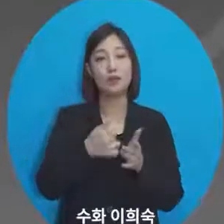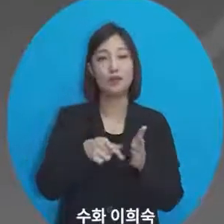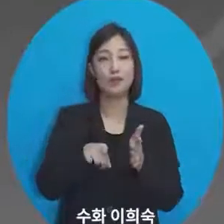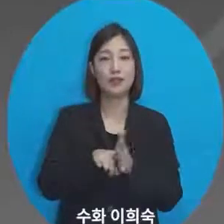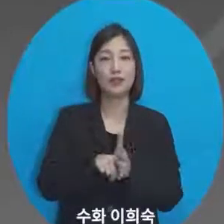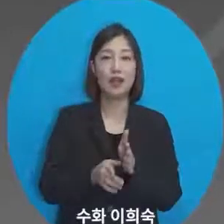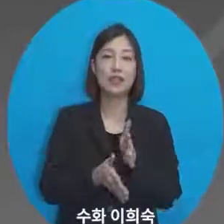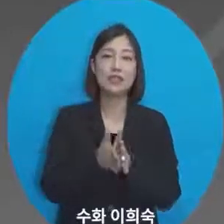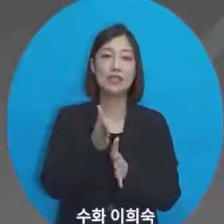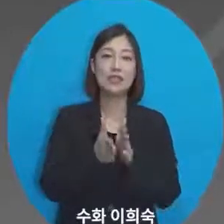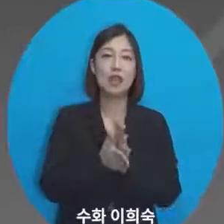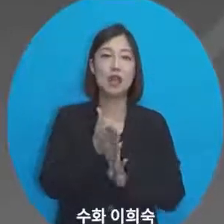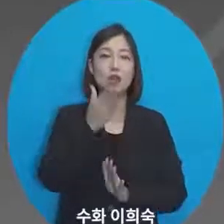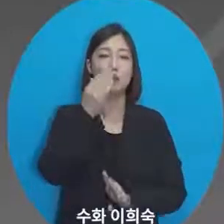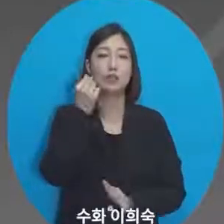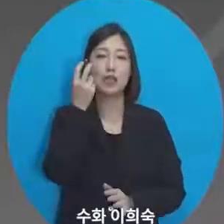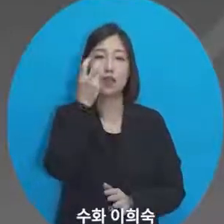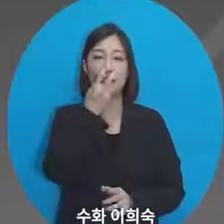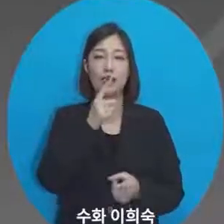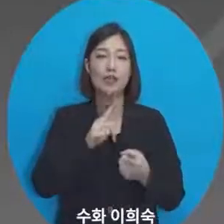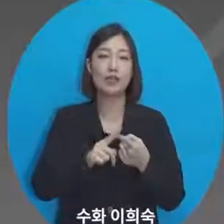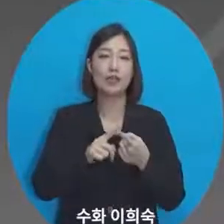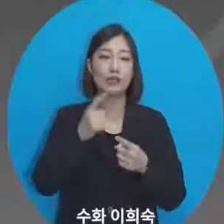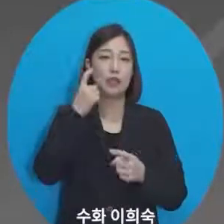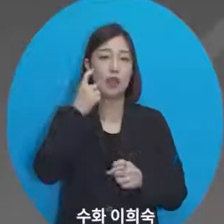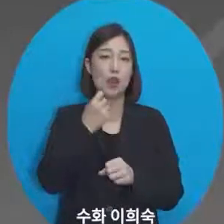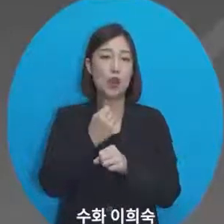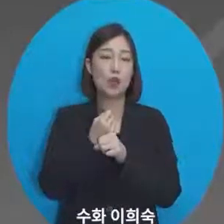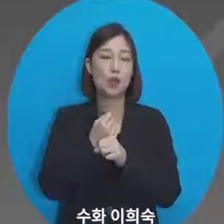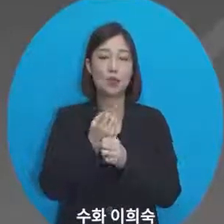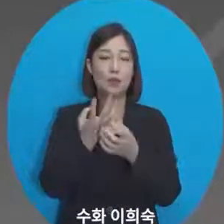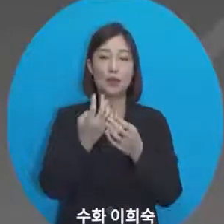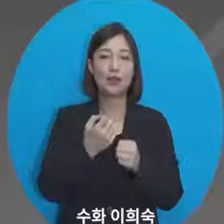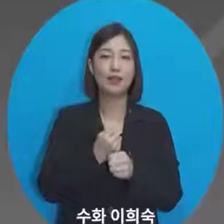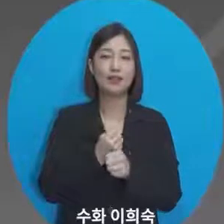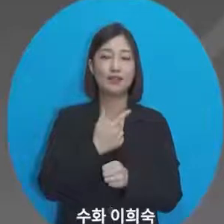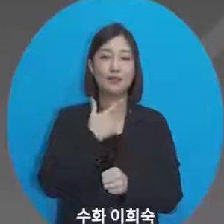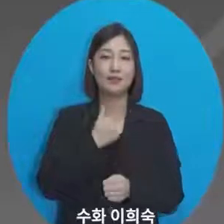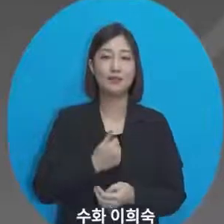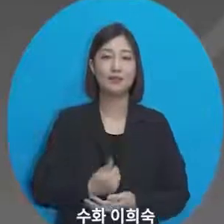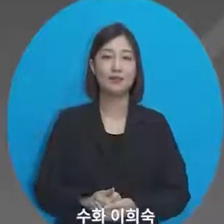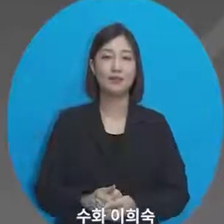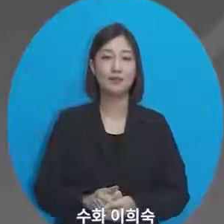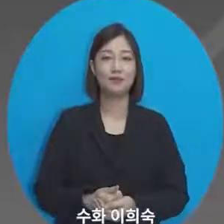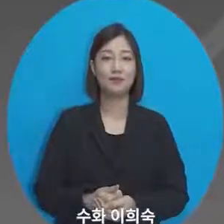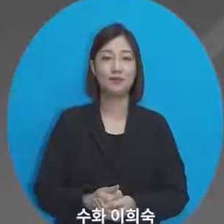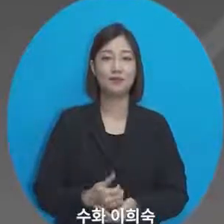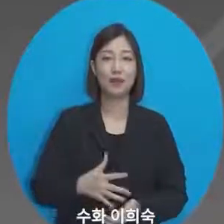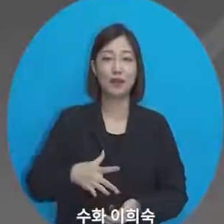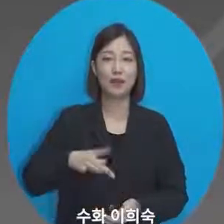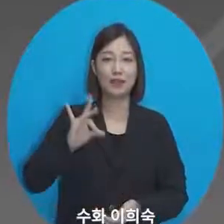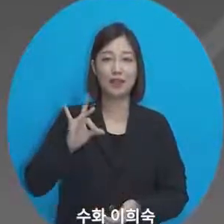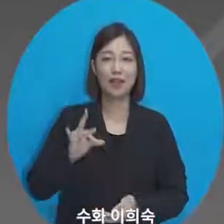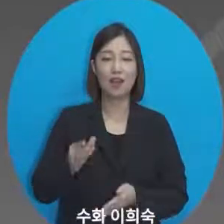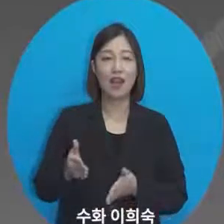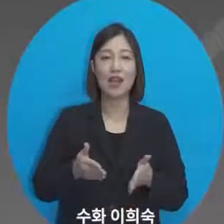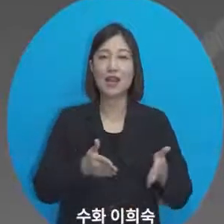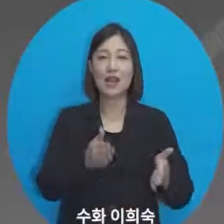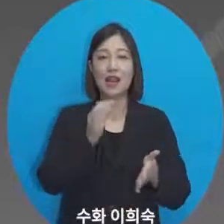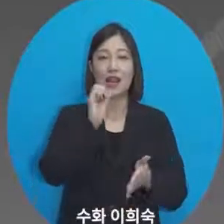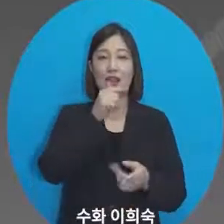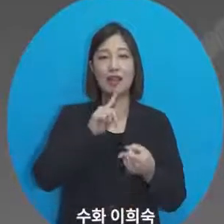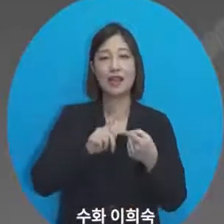시설물에 대한 유지 관리에 대한 논의가 주요 논의 대상이었습니다. 먼저 동선 체계에 관해서